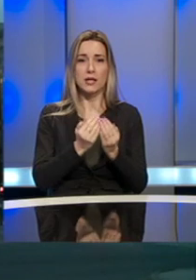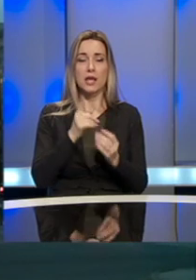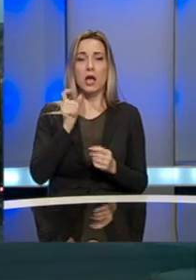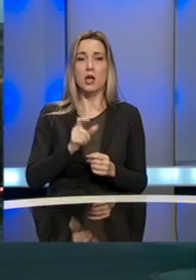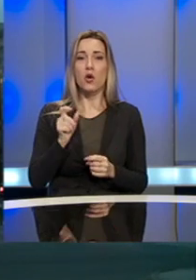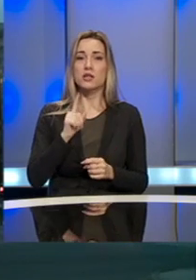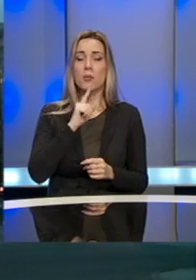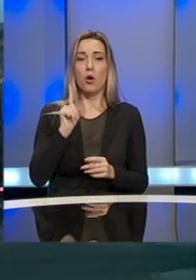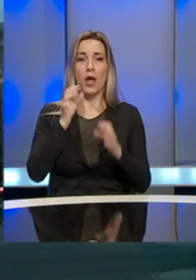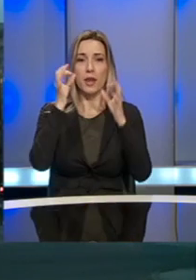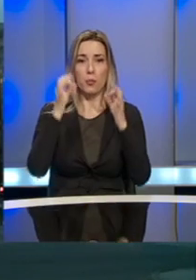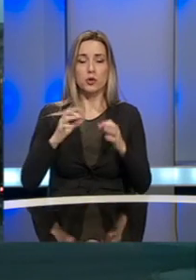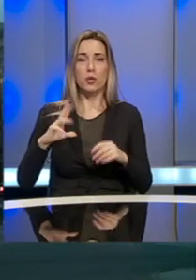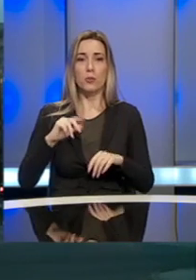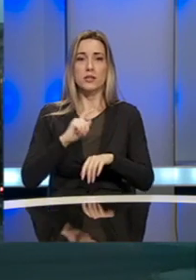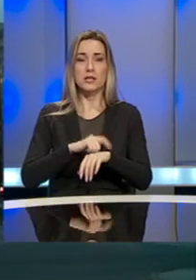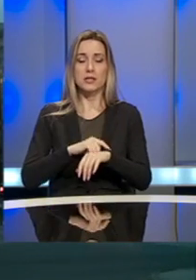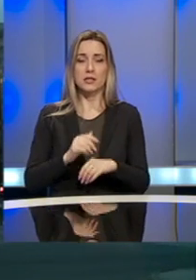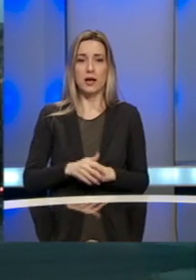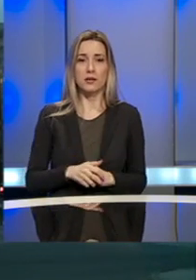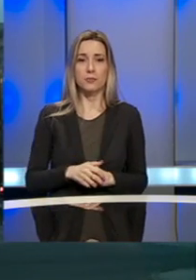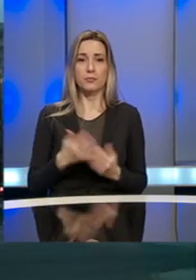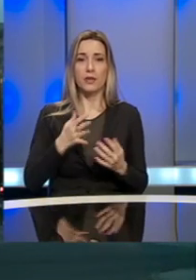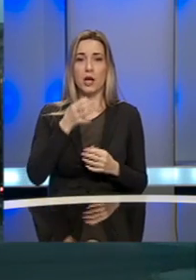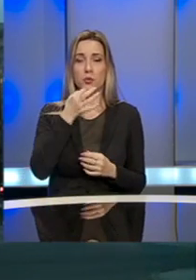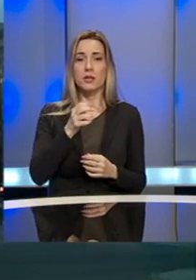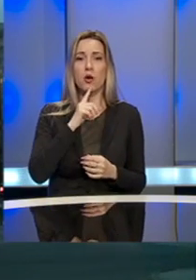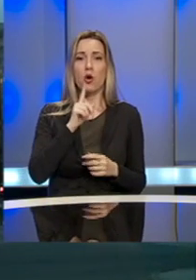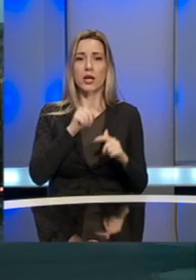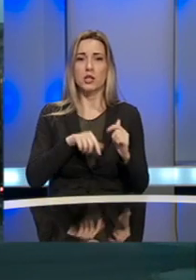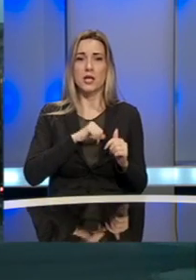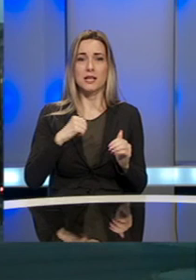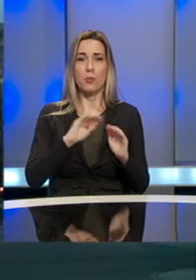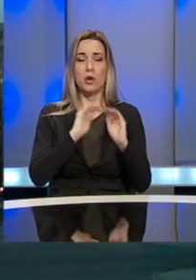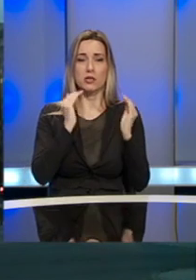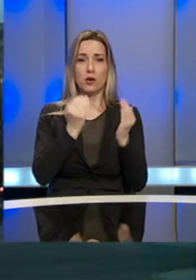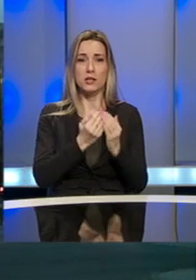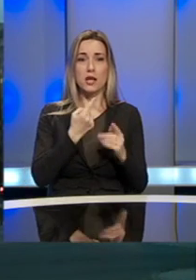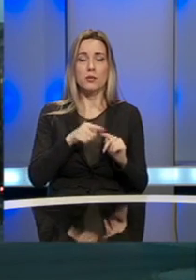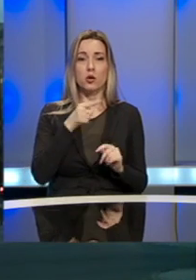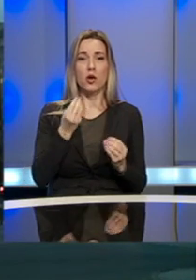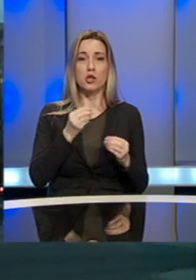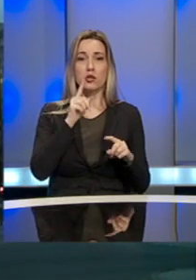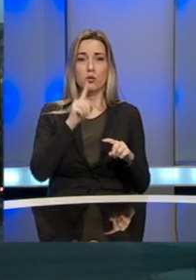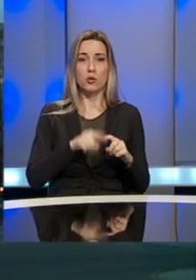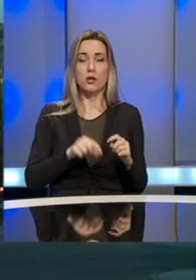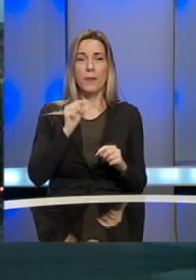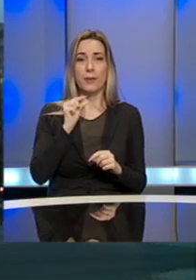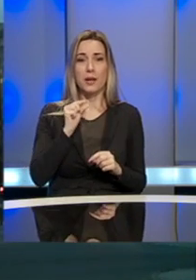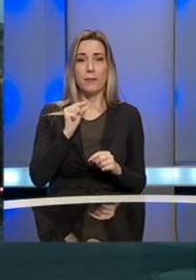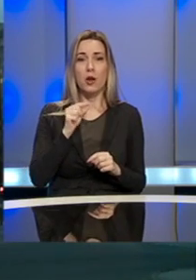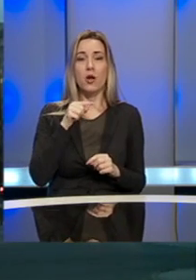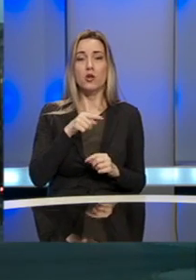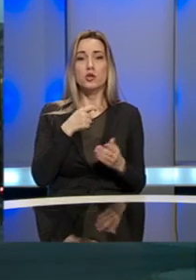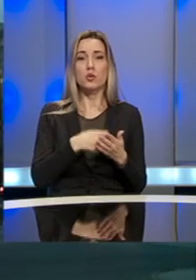osobe koje ne poštuju policijski sat. Kad su pitanje ovi koji krše samoizolaciju, upravo zbog toga što su kazne minimalne, ja mogu više nazvati da su